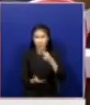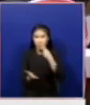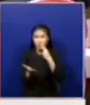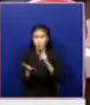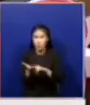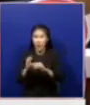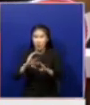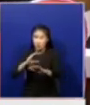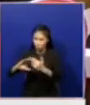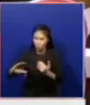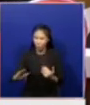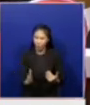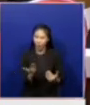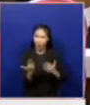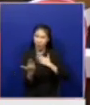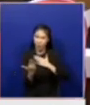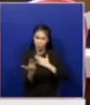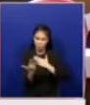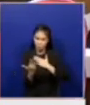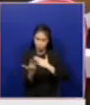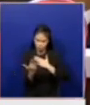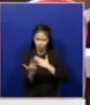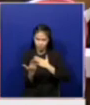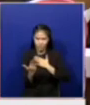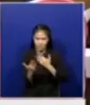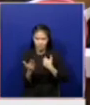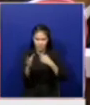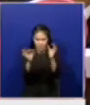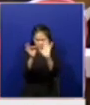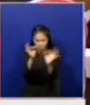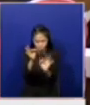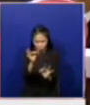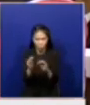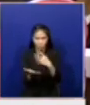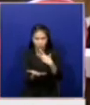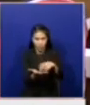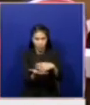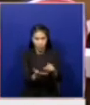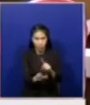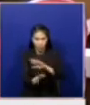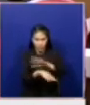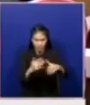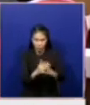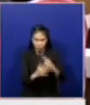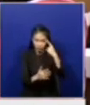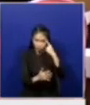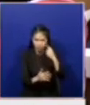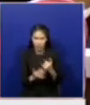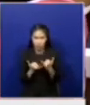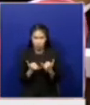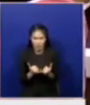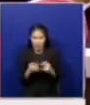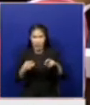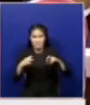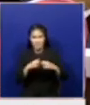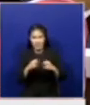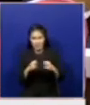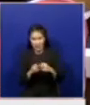งมีข้อความกินใจว่าในช่วงเศรษฐกิจที่ซบเซามาหลาย